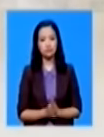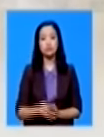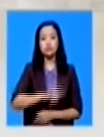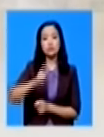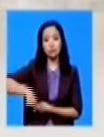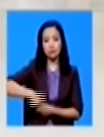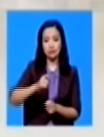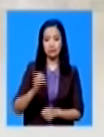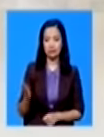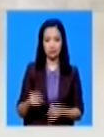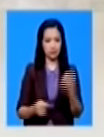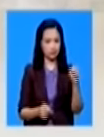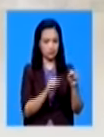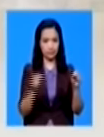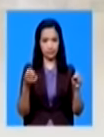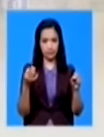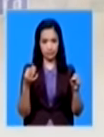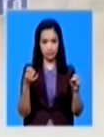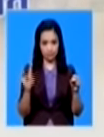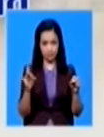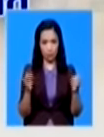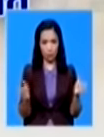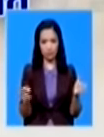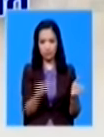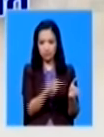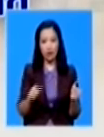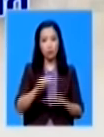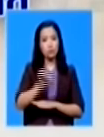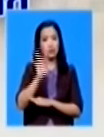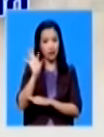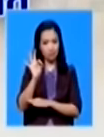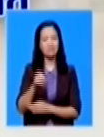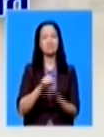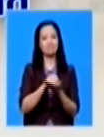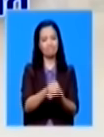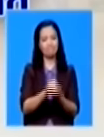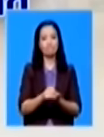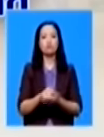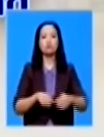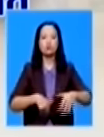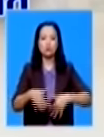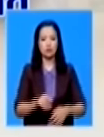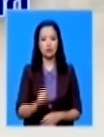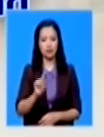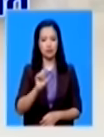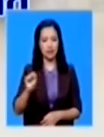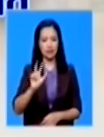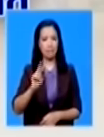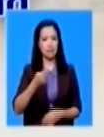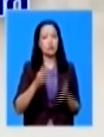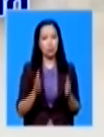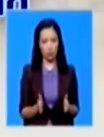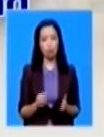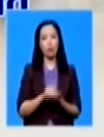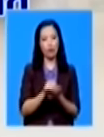ยนะ 10-18 เนี่ย9วันใช่ไหมมีการให้การบริการประชาชนทั้งหมด 130,000 รายนะผมถือว่าก็โ